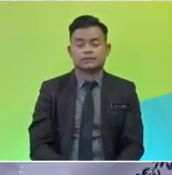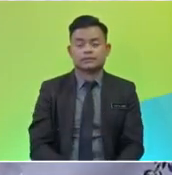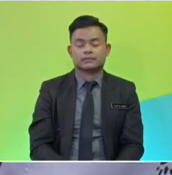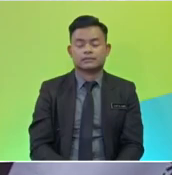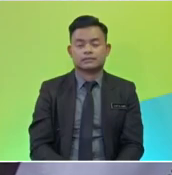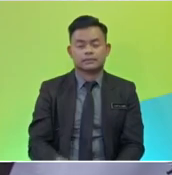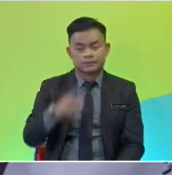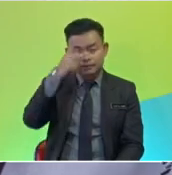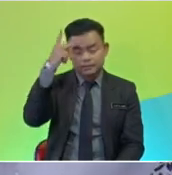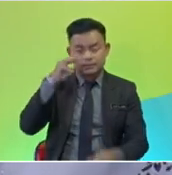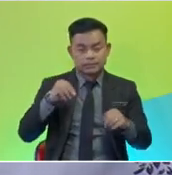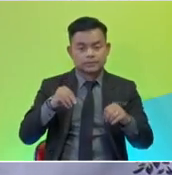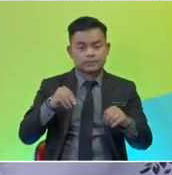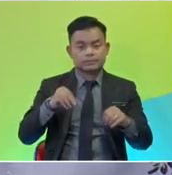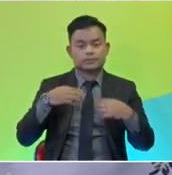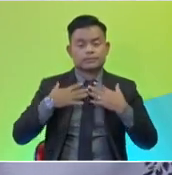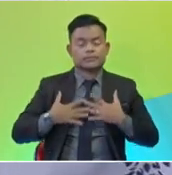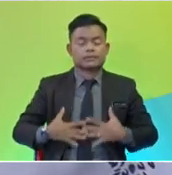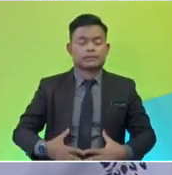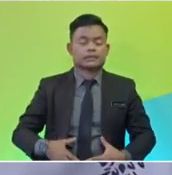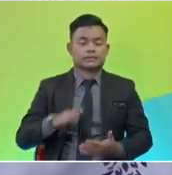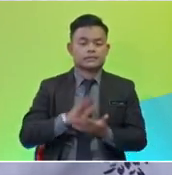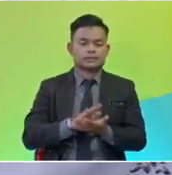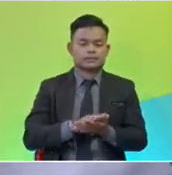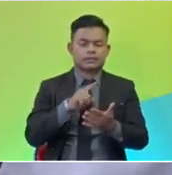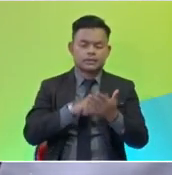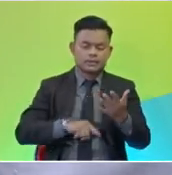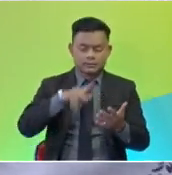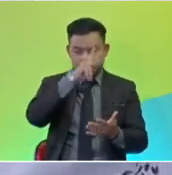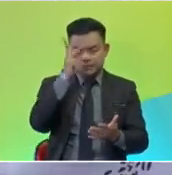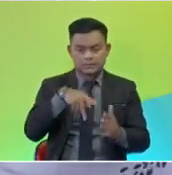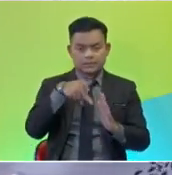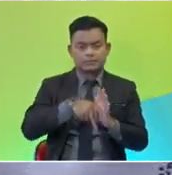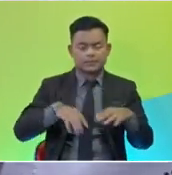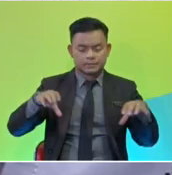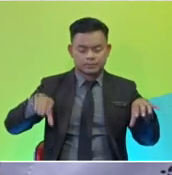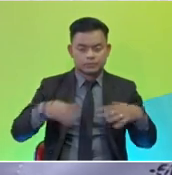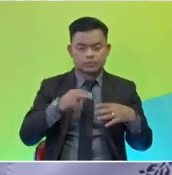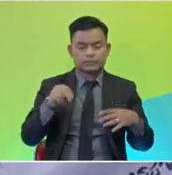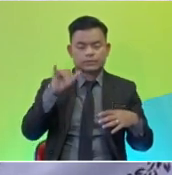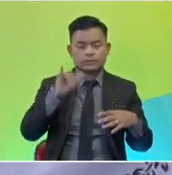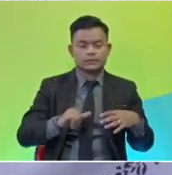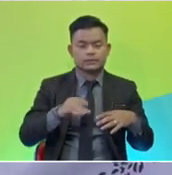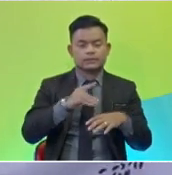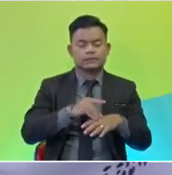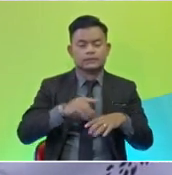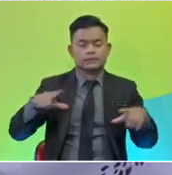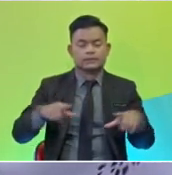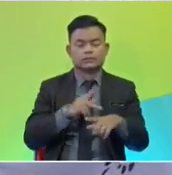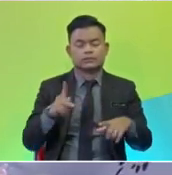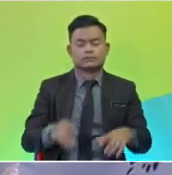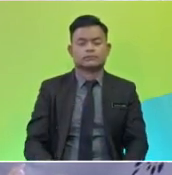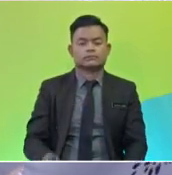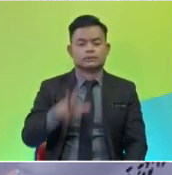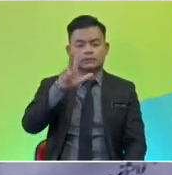berpakaian sekolah okey kalau kita nampak Apakah perbuatan yang dia sedang lakukan tiga pelajar tersebut sedang bermain lopak